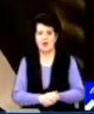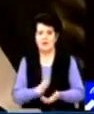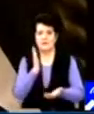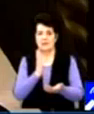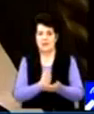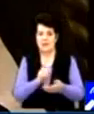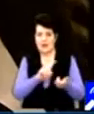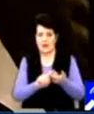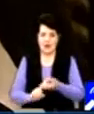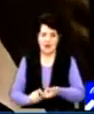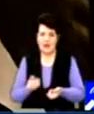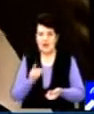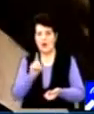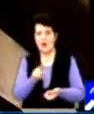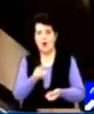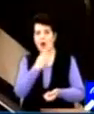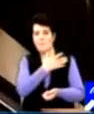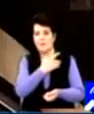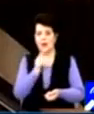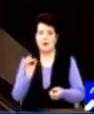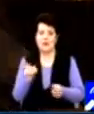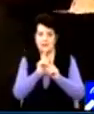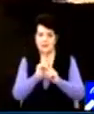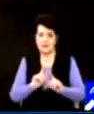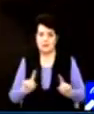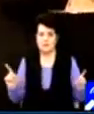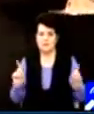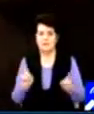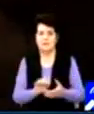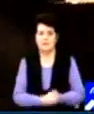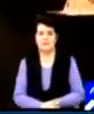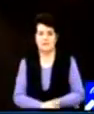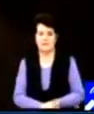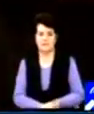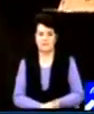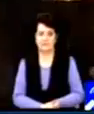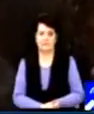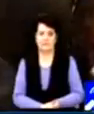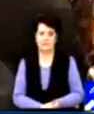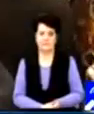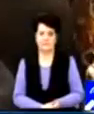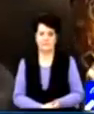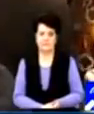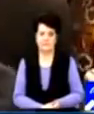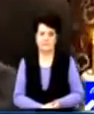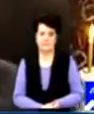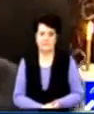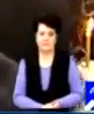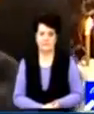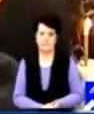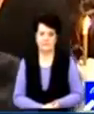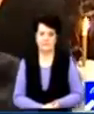o perioadă istorică deosebit de rodnică. Veșnică pomenire!